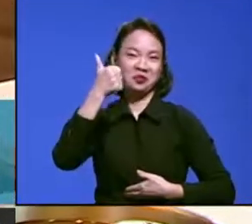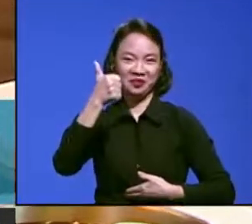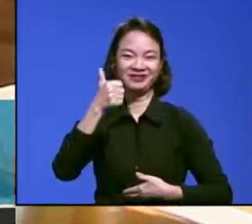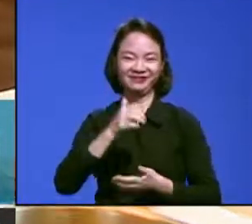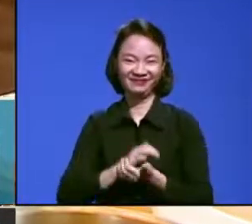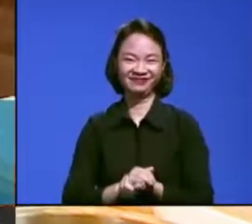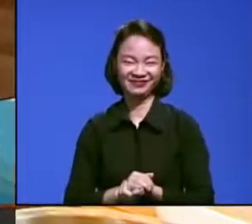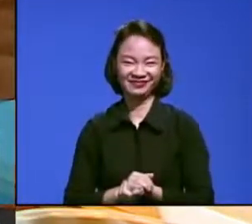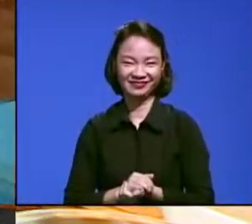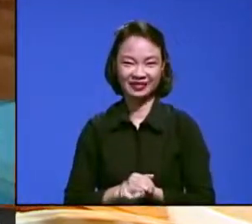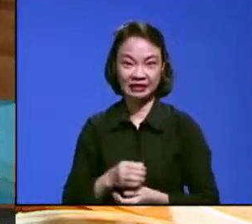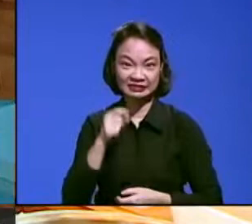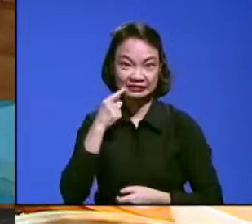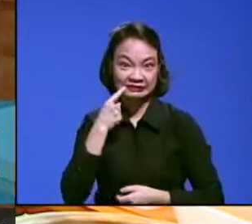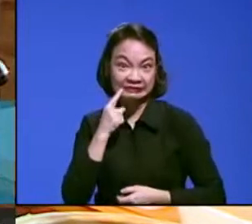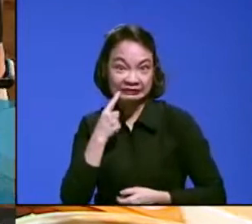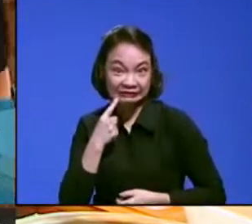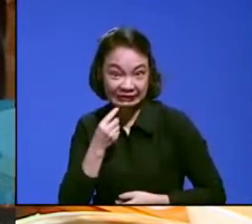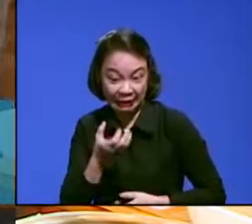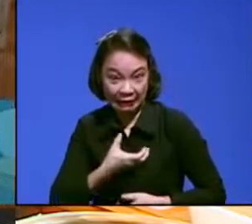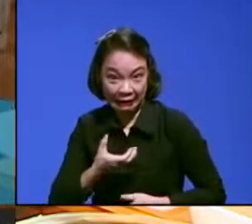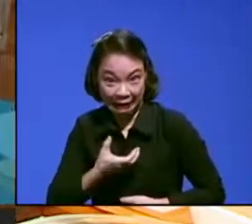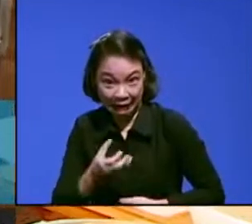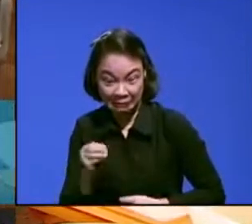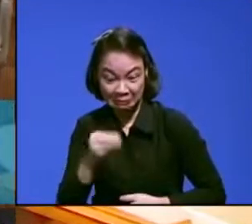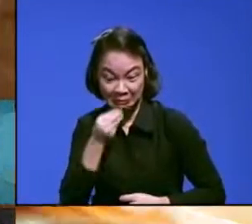Waduh, sangat terngiler. Anda ngiler? Saya sudah.